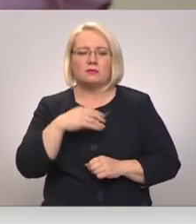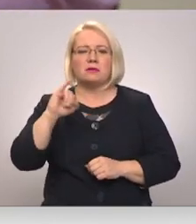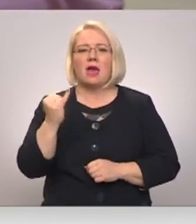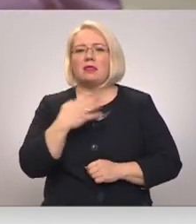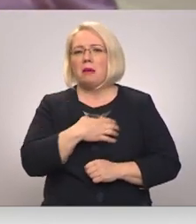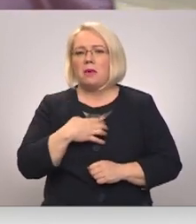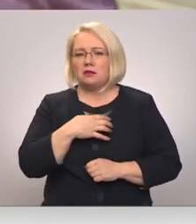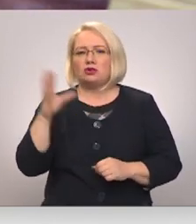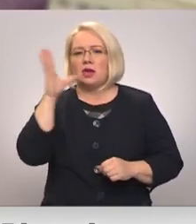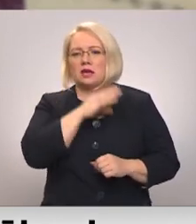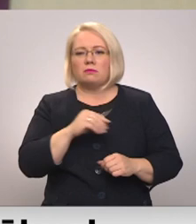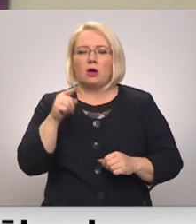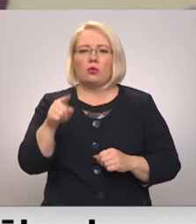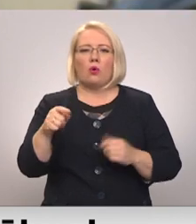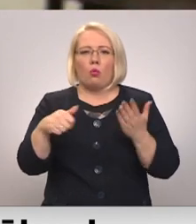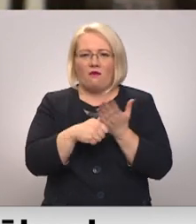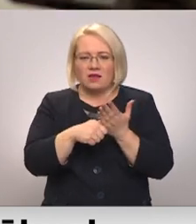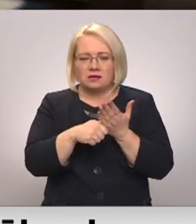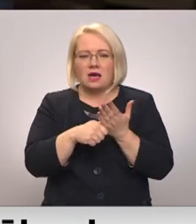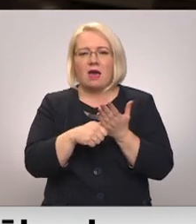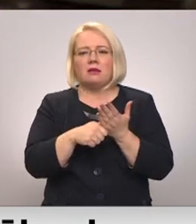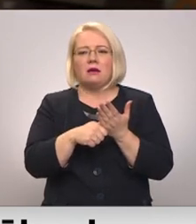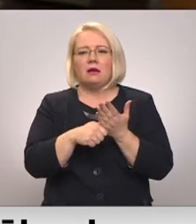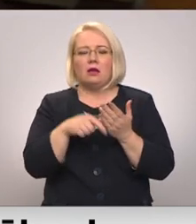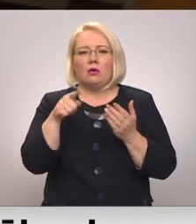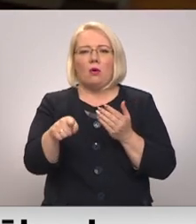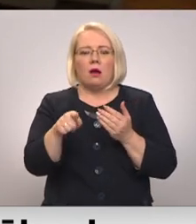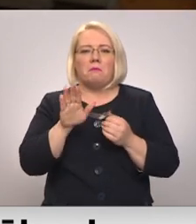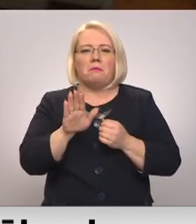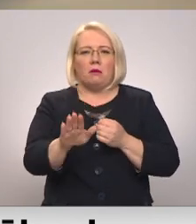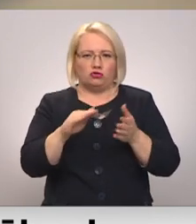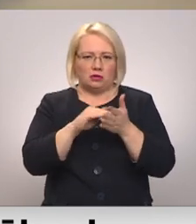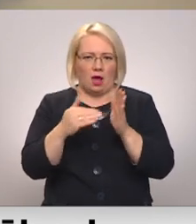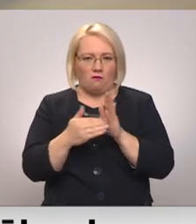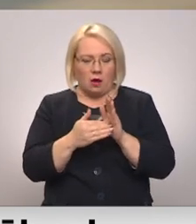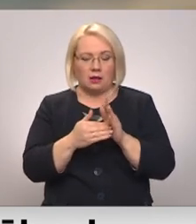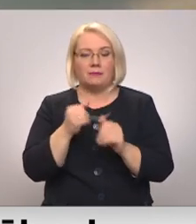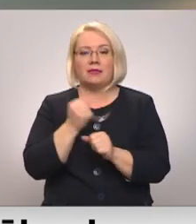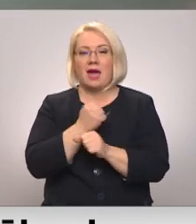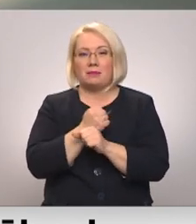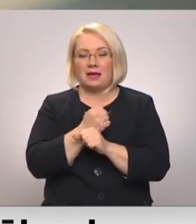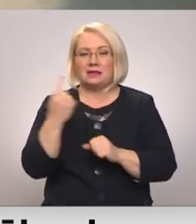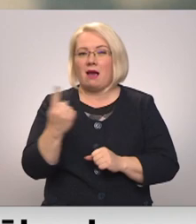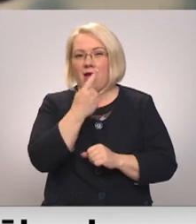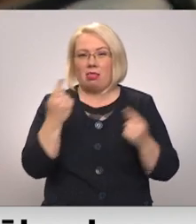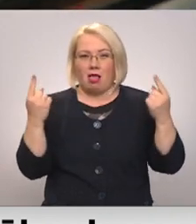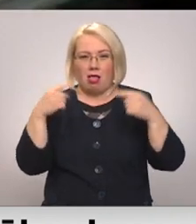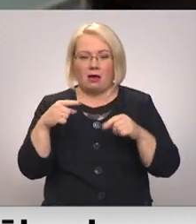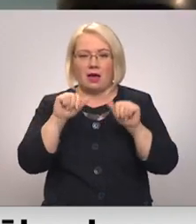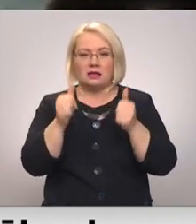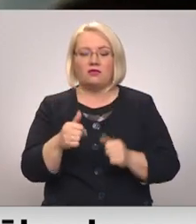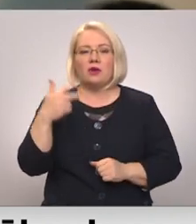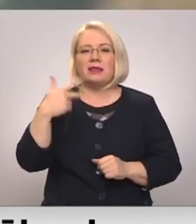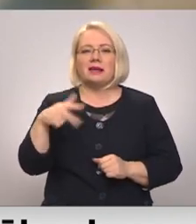Ja nepieciešams, ir iespēja viņu nofiksēt. To bremžu stāvokli, ja? Darbnīcā gada laikā tiek izveidotas ap 30